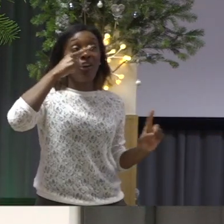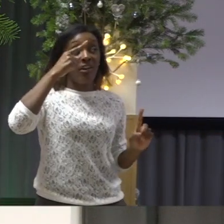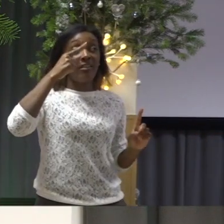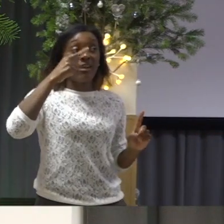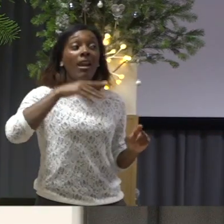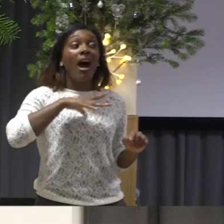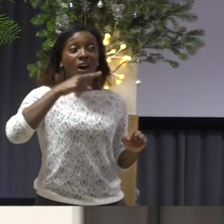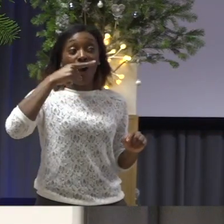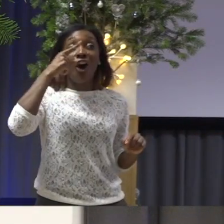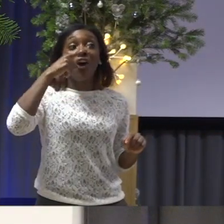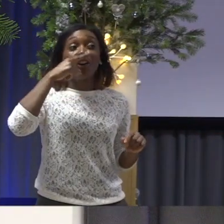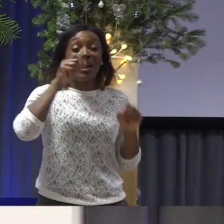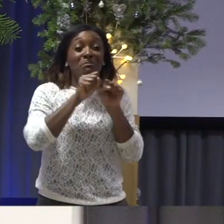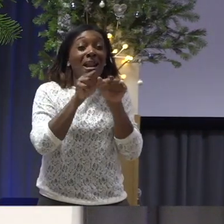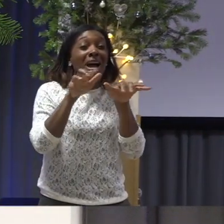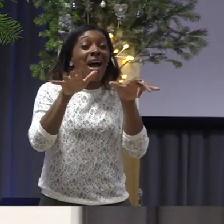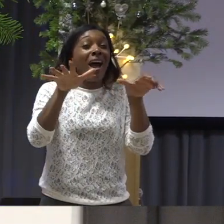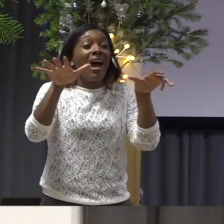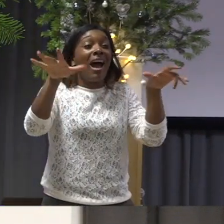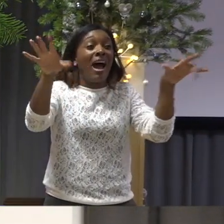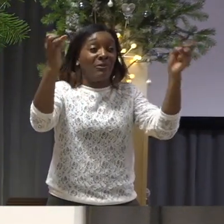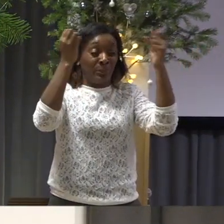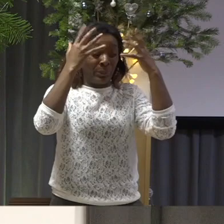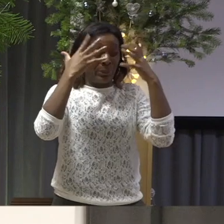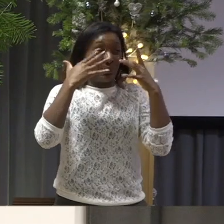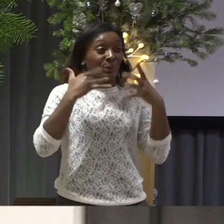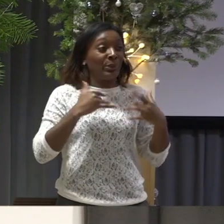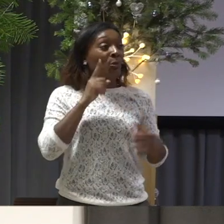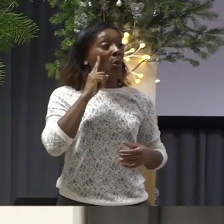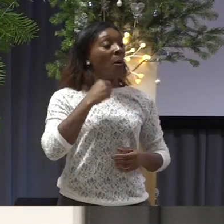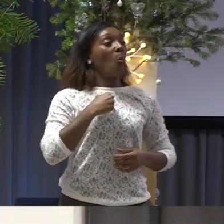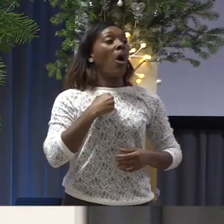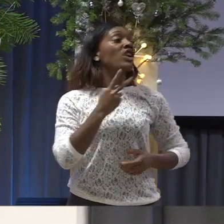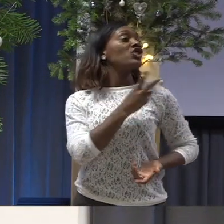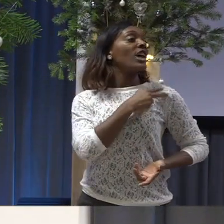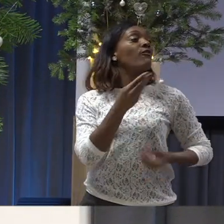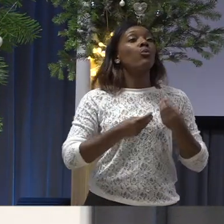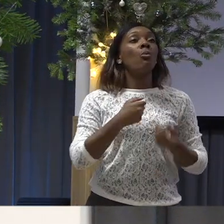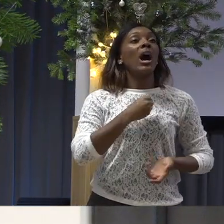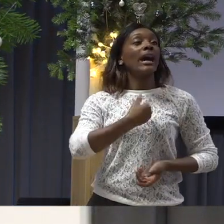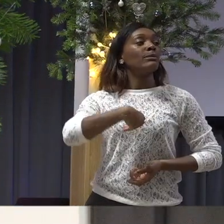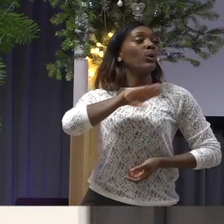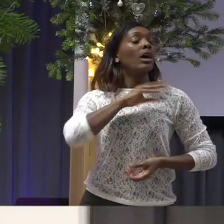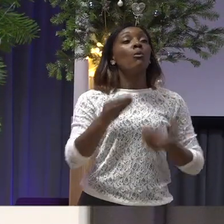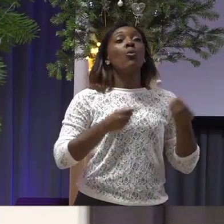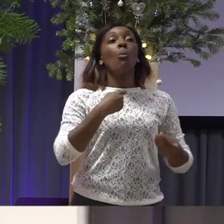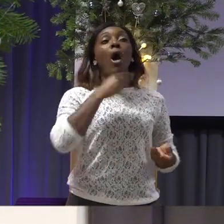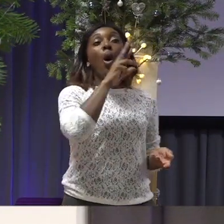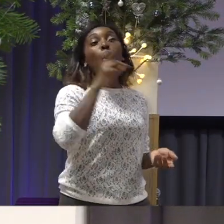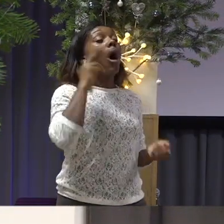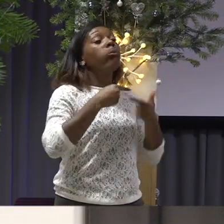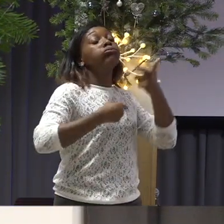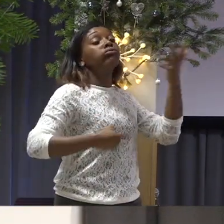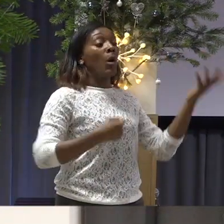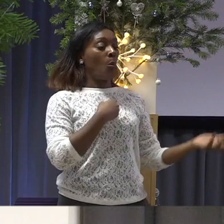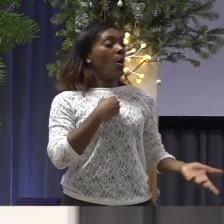certaines personnes qui se pensent que voilà, parce que j'ai ce prestige, j'ai cela, alors j'accède à